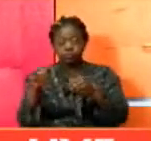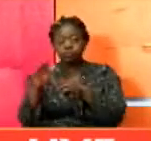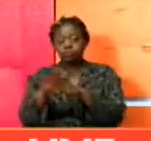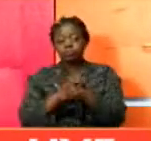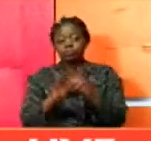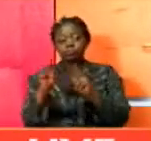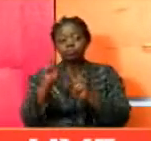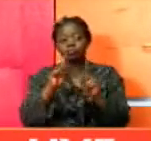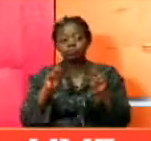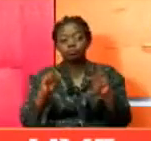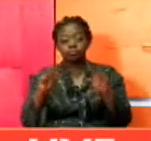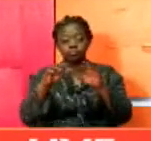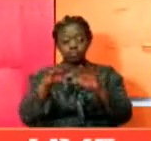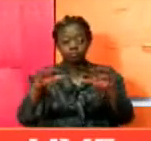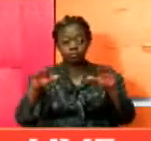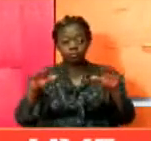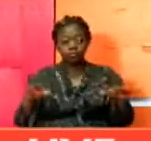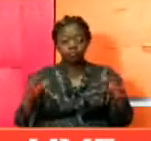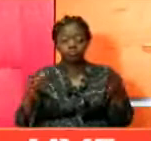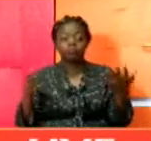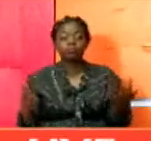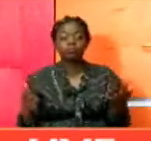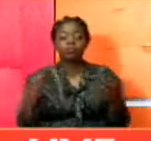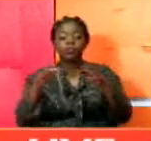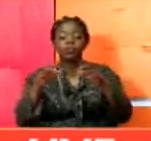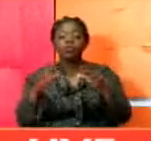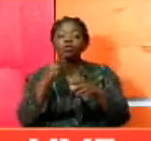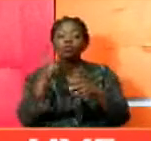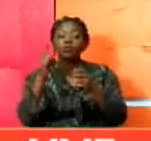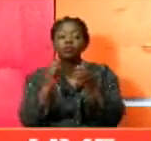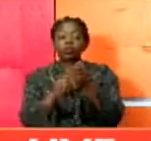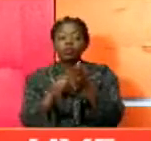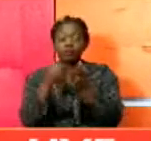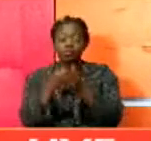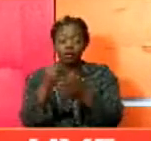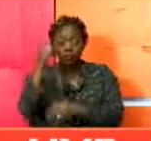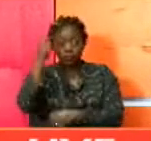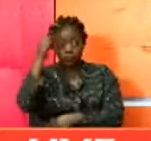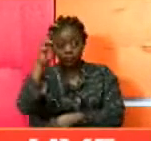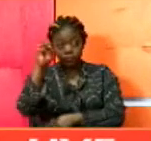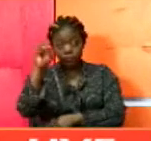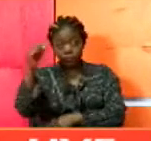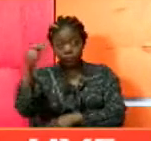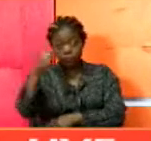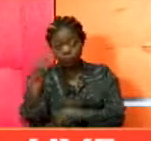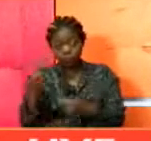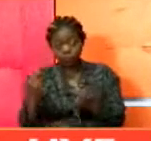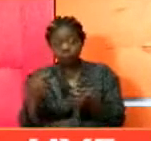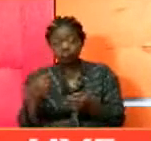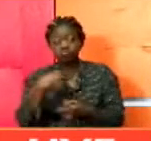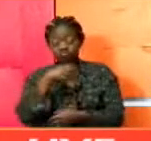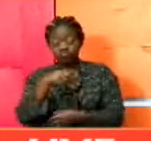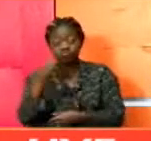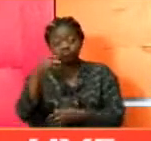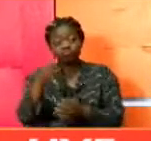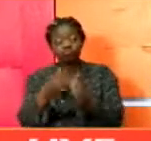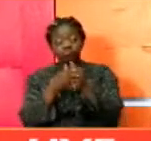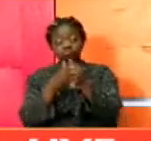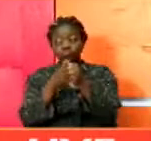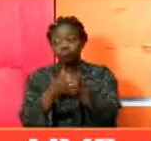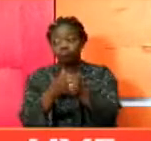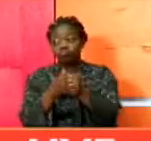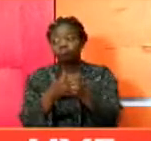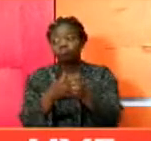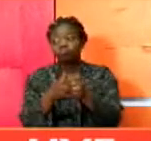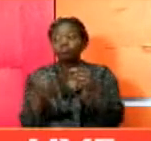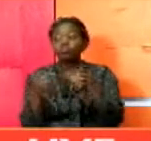n'abasuubuzi b'omukale ka kitebi Modern Vendors Market abataafuna ssente za myoga batabukidde abakulembeze baabwe ne